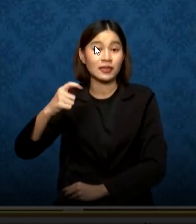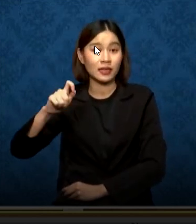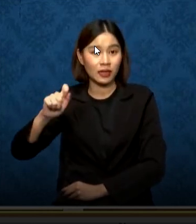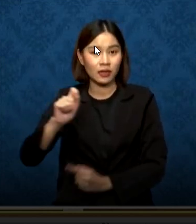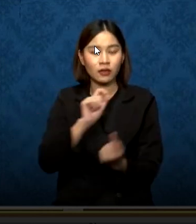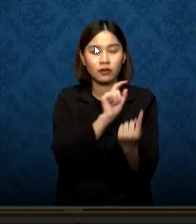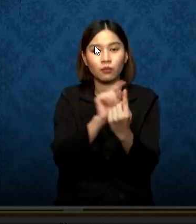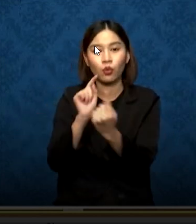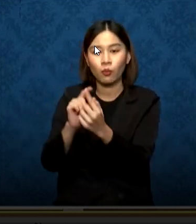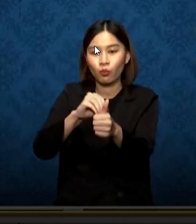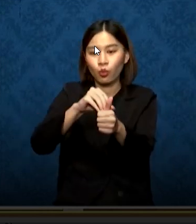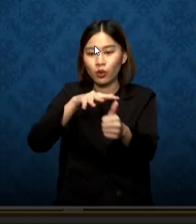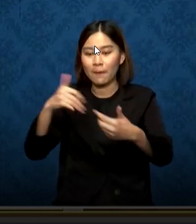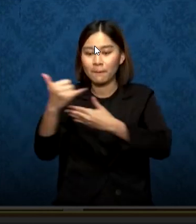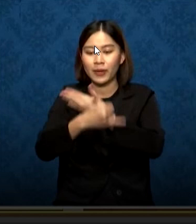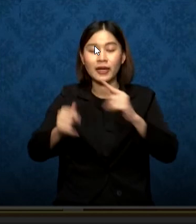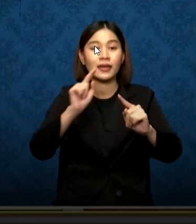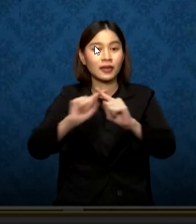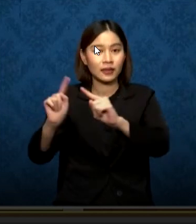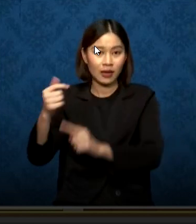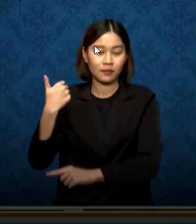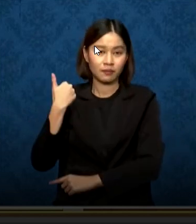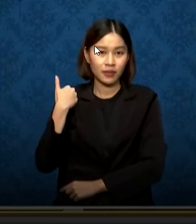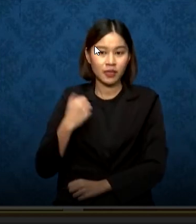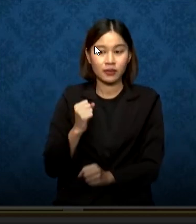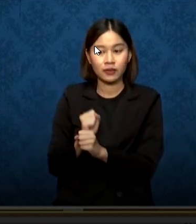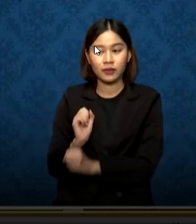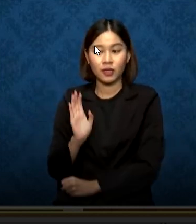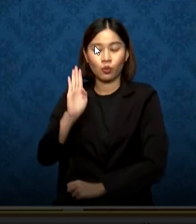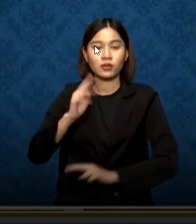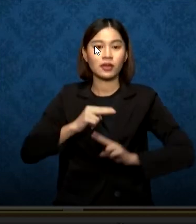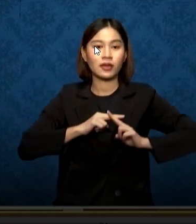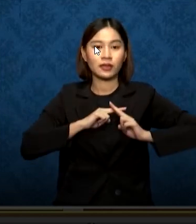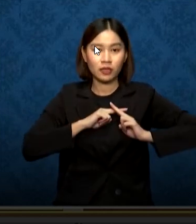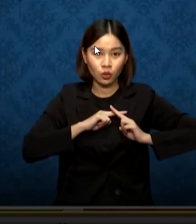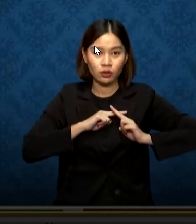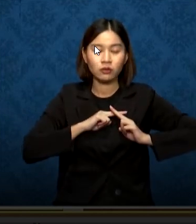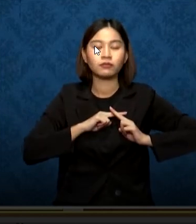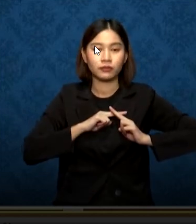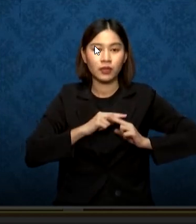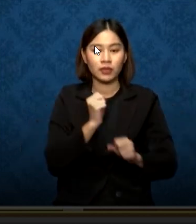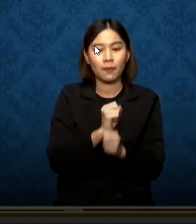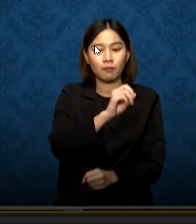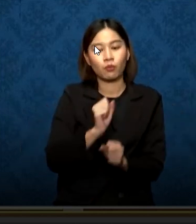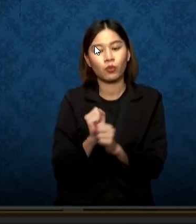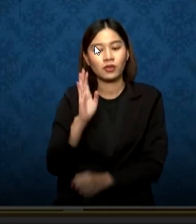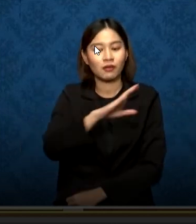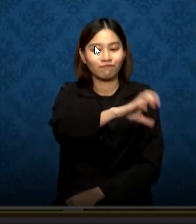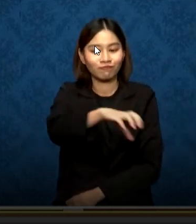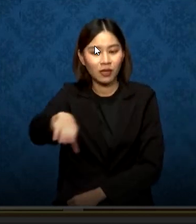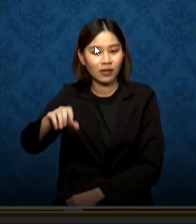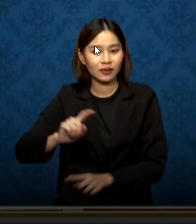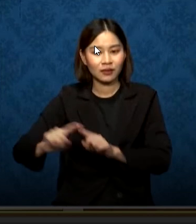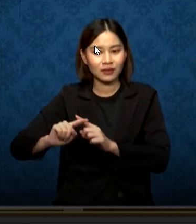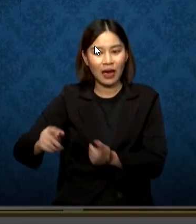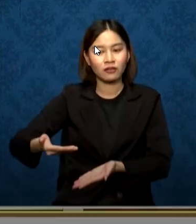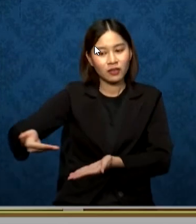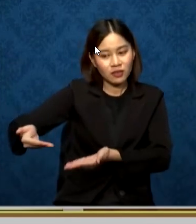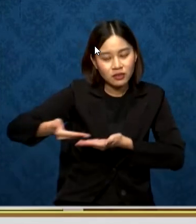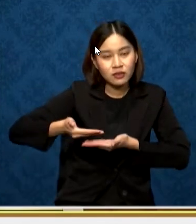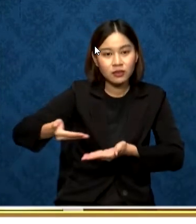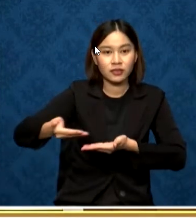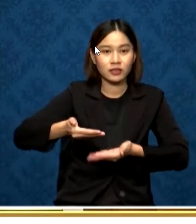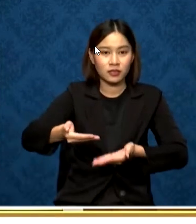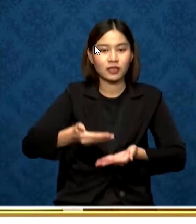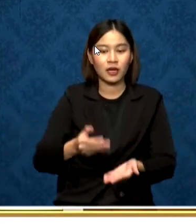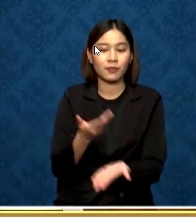ได้พบปะกับผู้นำหลายๆประเทศรวมทั้งบริษัทเอกชนยักษ์ใหญ่หลายบริษัทเพื่อแน่นอนครับเชื้อเชิญให้มาลงทุนในประเทศไท